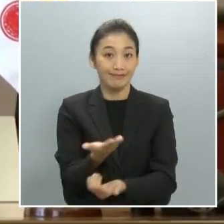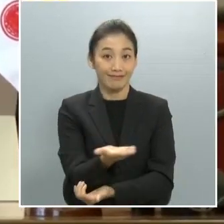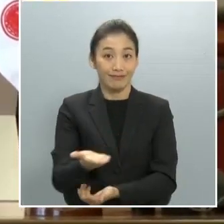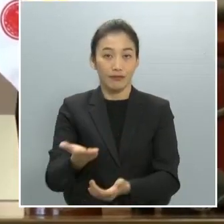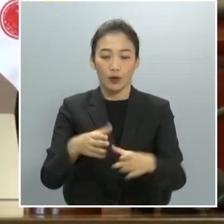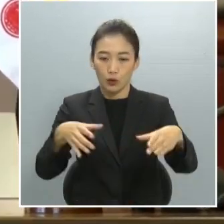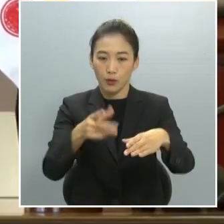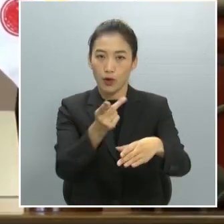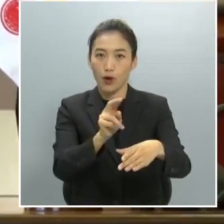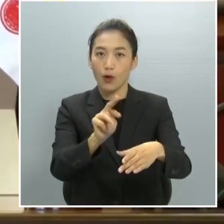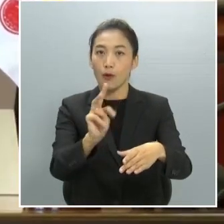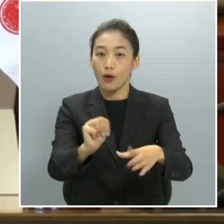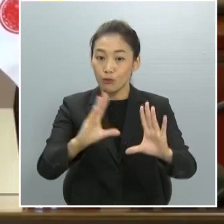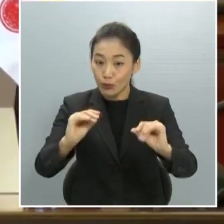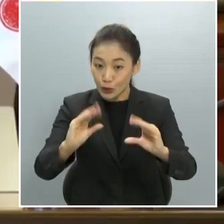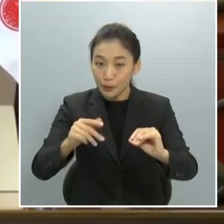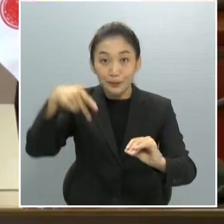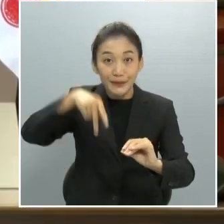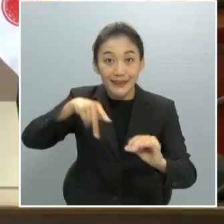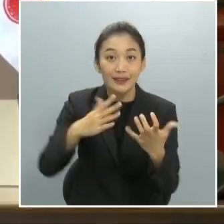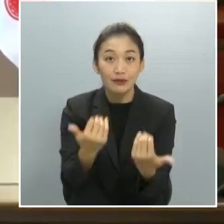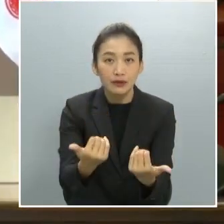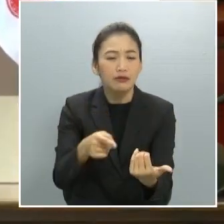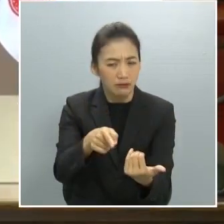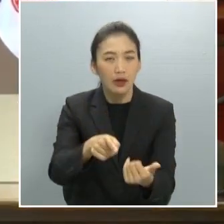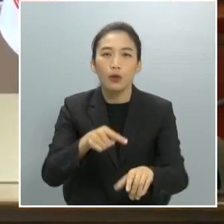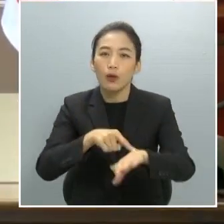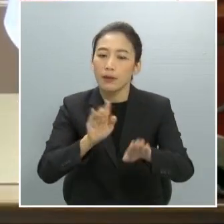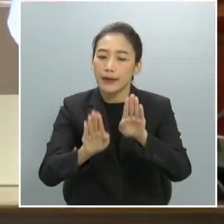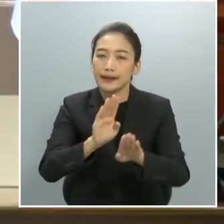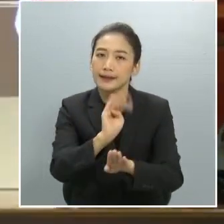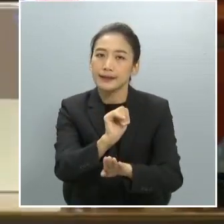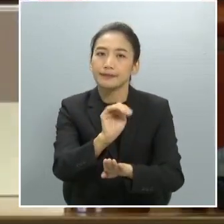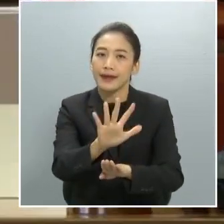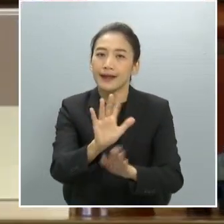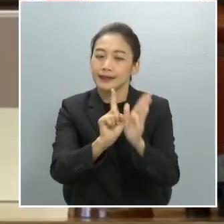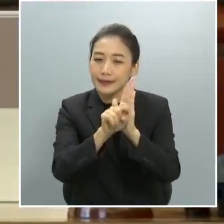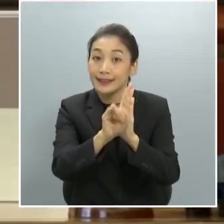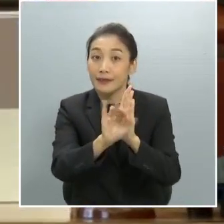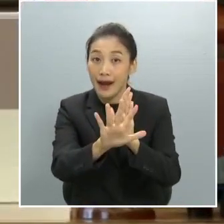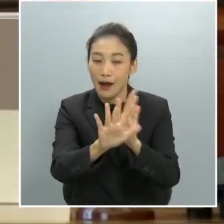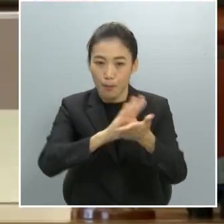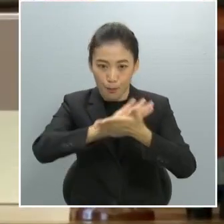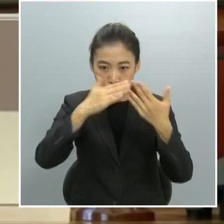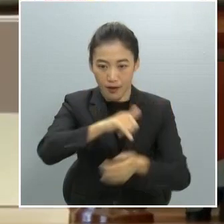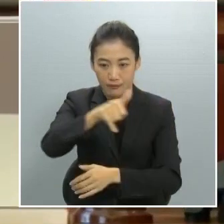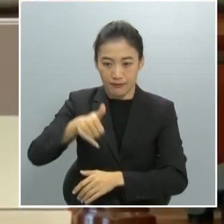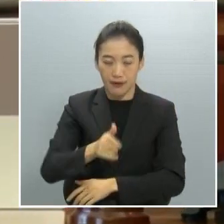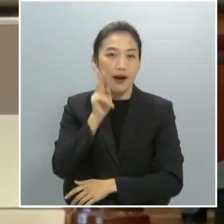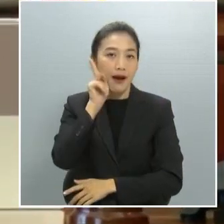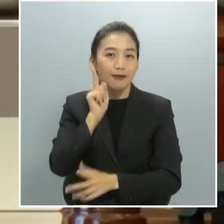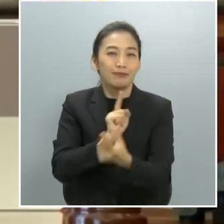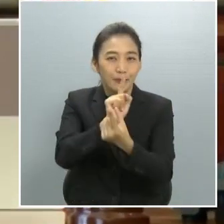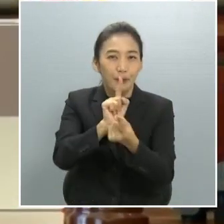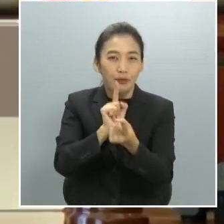นี้เนี่ยนะครับก็ใช้เวลาไปเพียง45นาทีนะครับก่อนที่ทางท่านนายกเองเนี่ยนะฮะจะลงมาแถลงข่าวต่อสื่อมวลชนโดยนักข่าวผู้ชมครับก็ถ